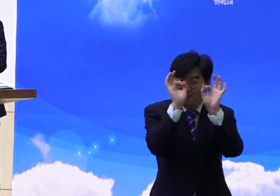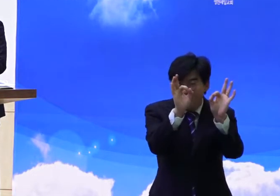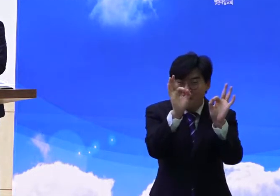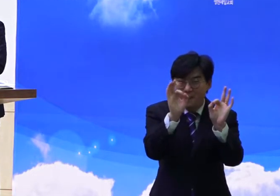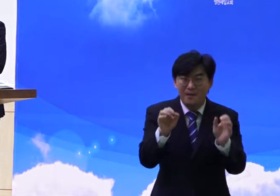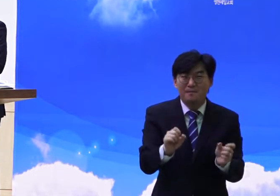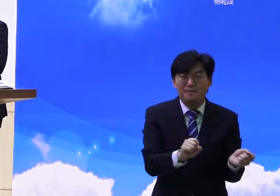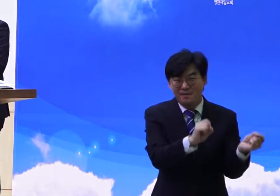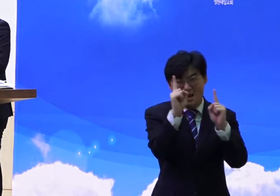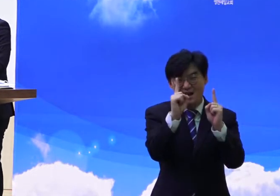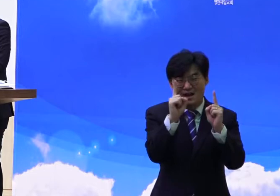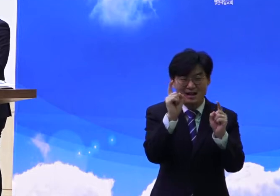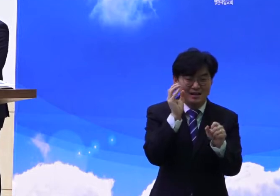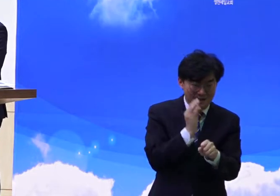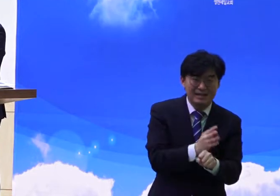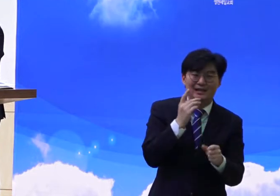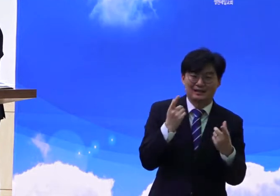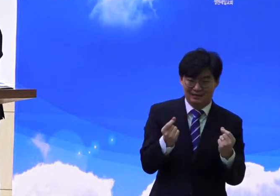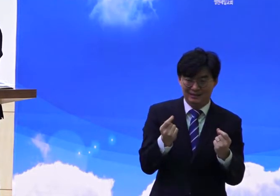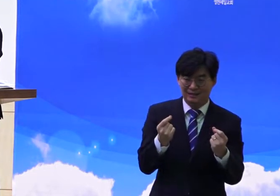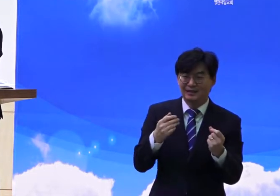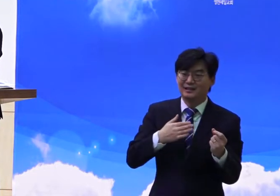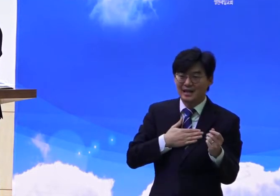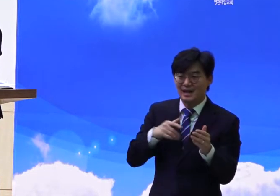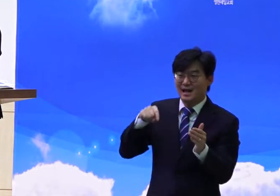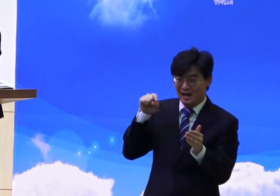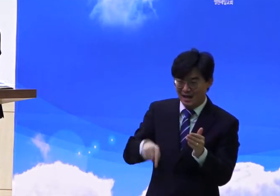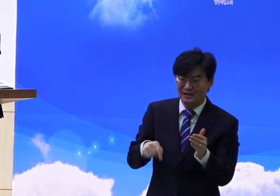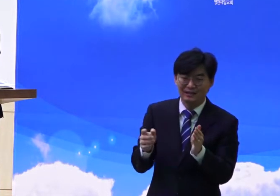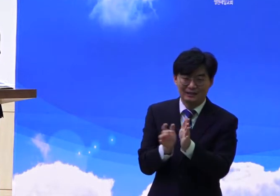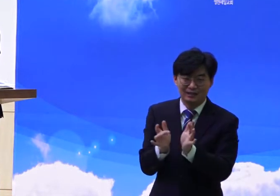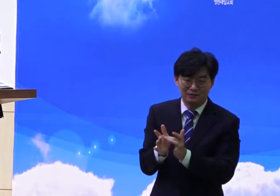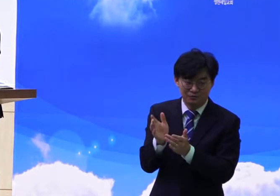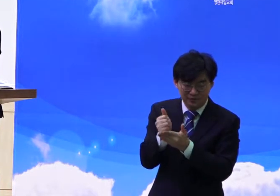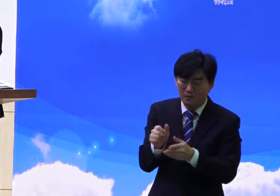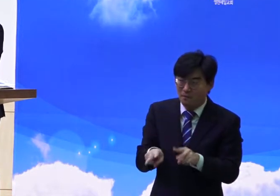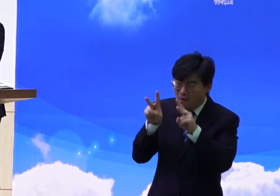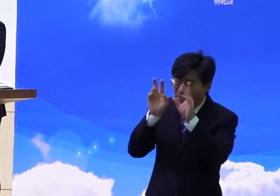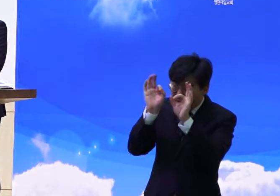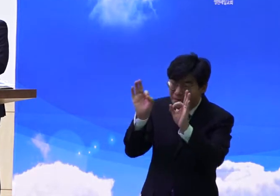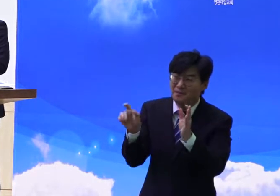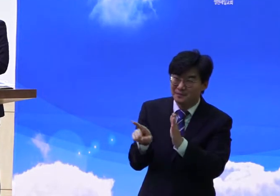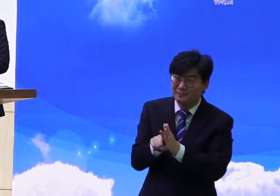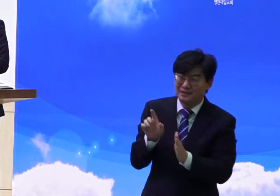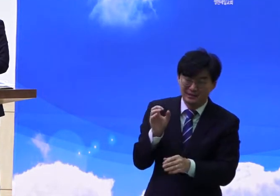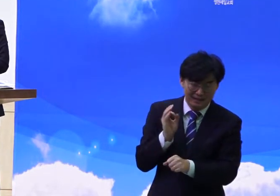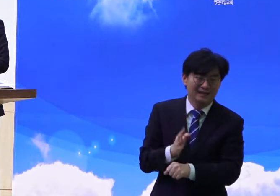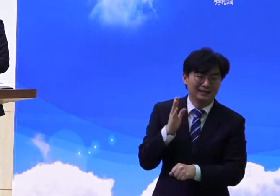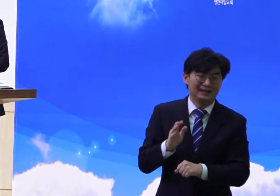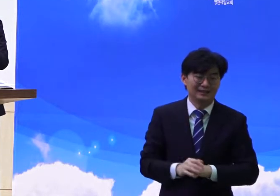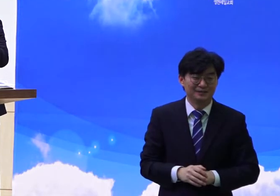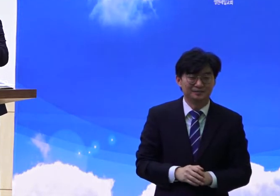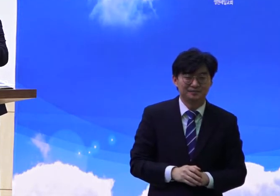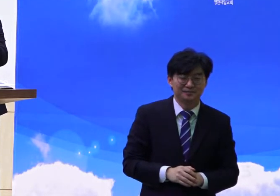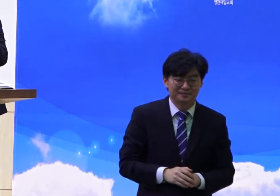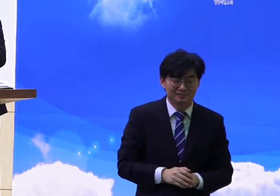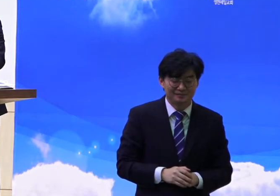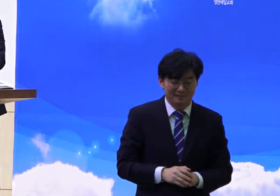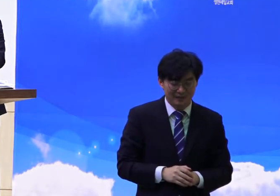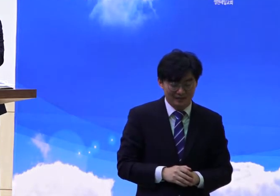하나님의 명령에 순종해서 구원받은 사람들, 그들이 광야의 여정을 계속 이어갔습니다.